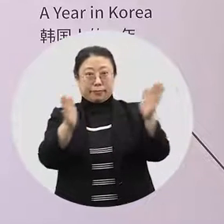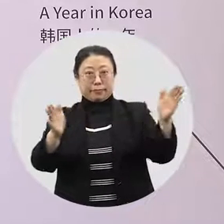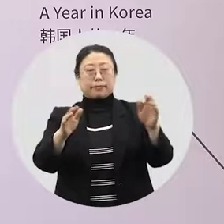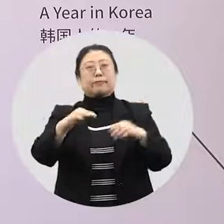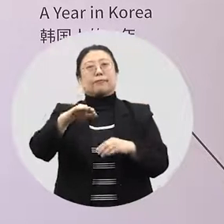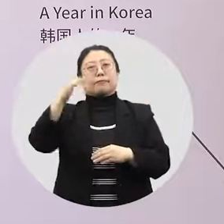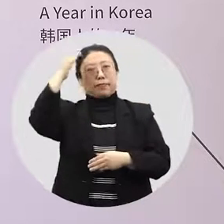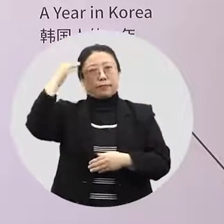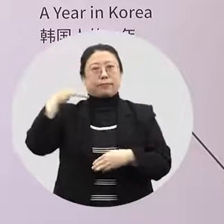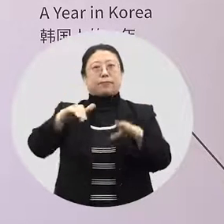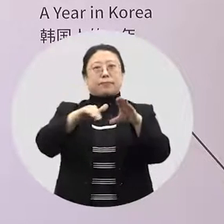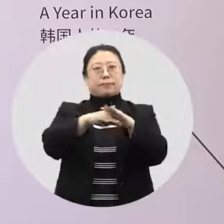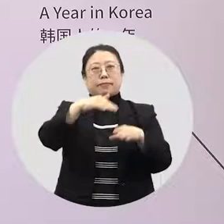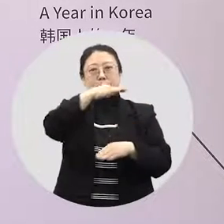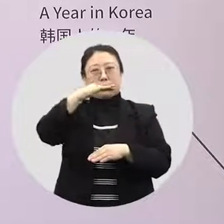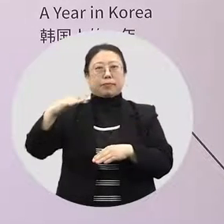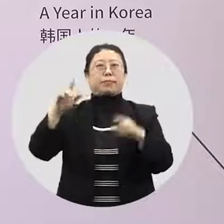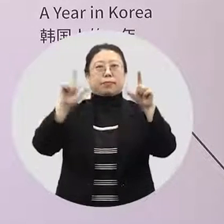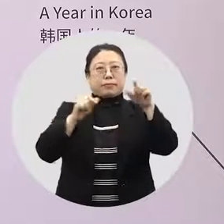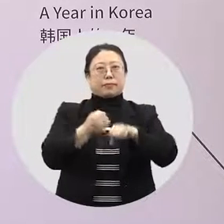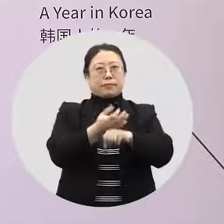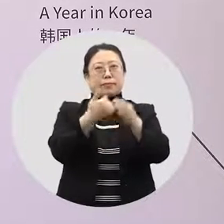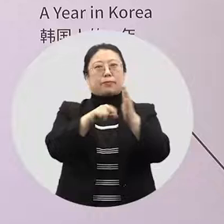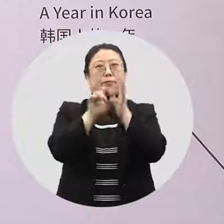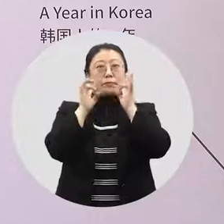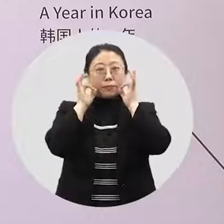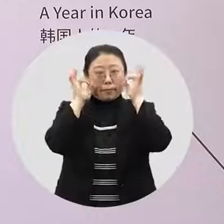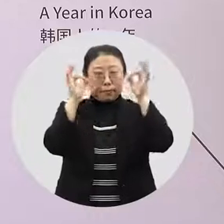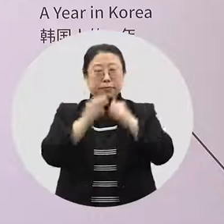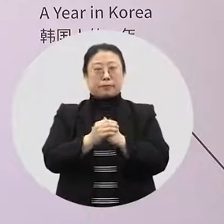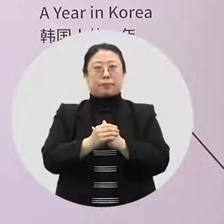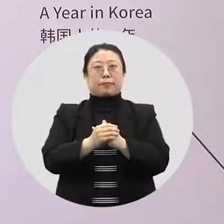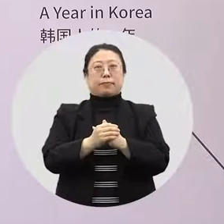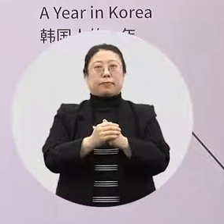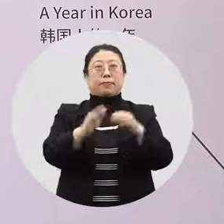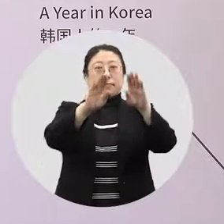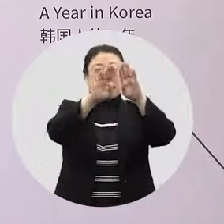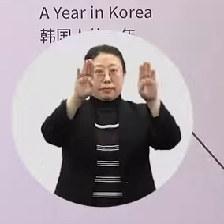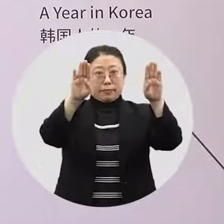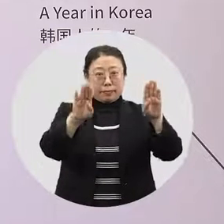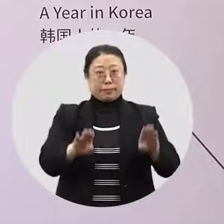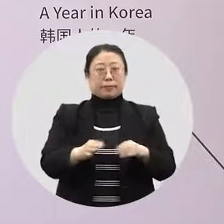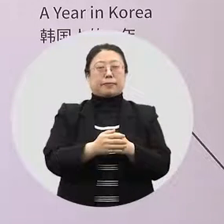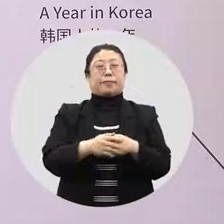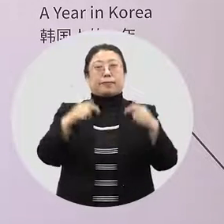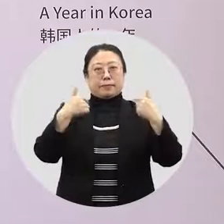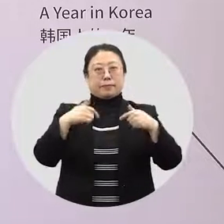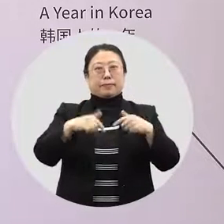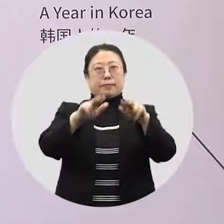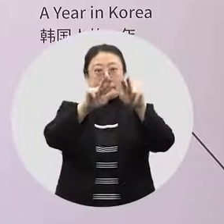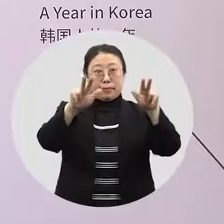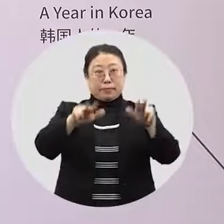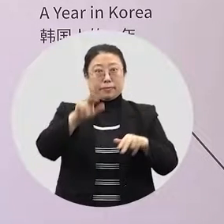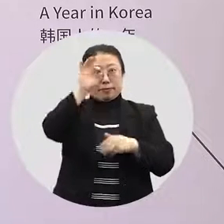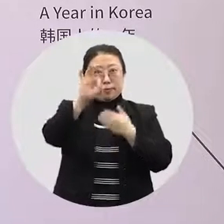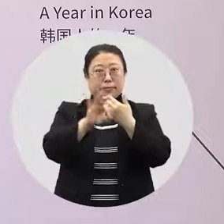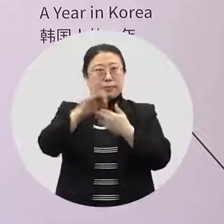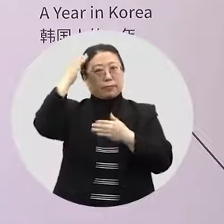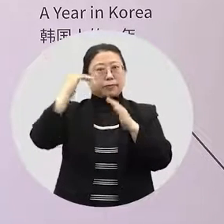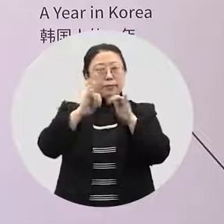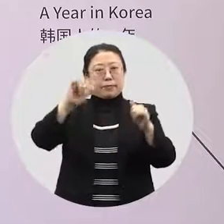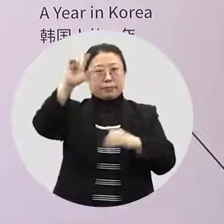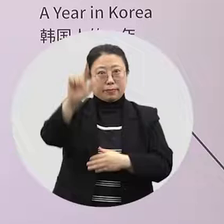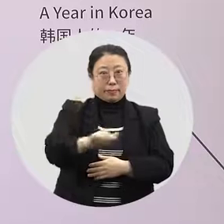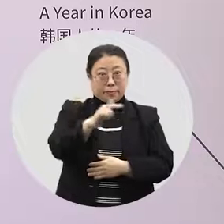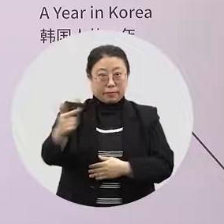문화의 원래 모습을 올바르게 전달하기 위해 노력해 왔어요 국립민속박물관 상설 전시관에는 한국인의